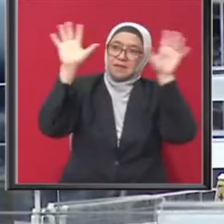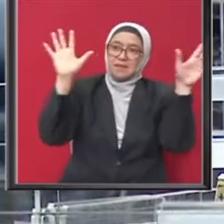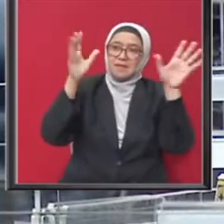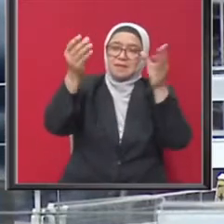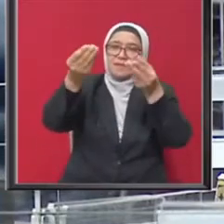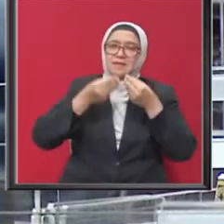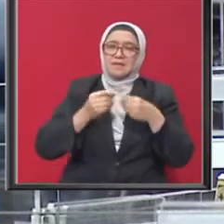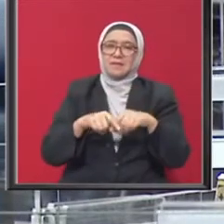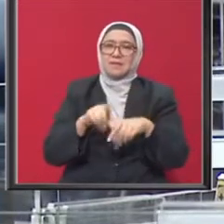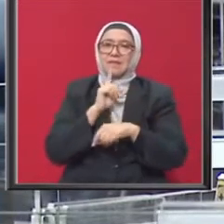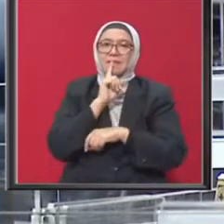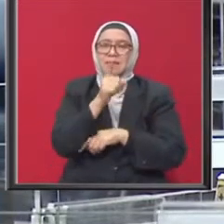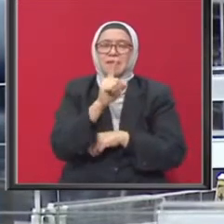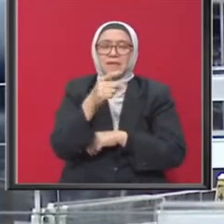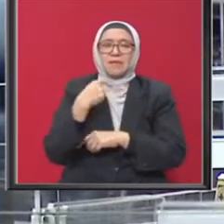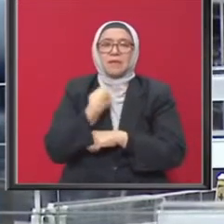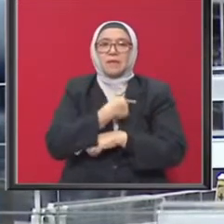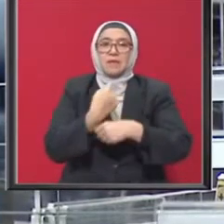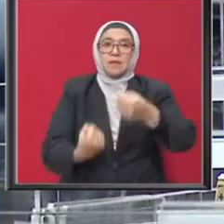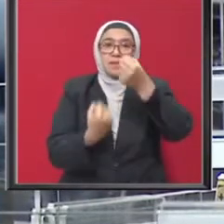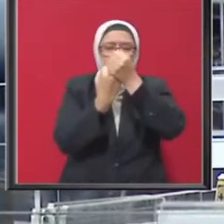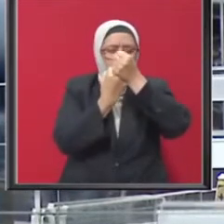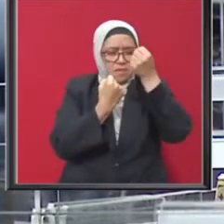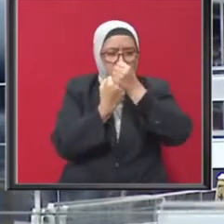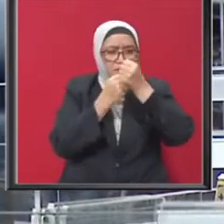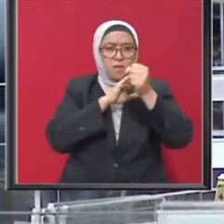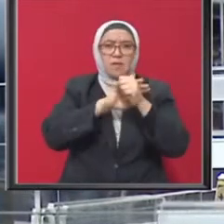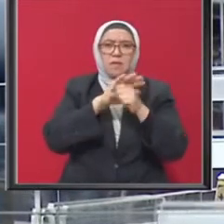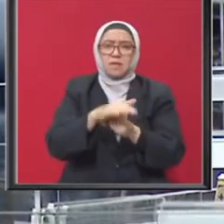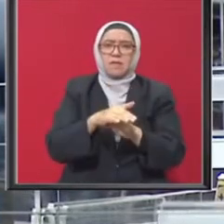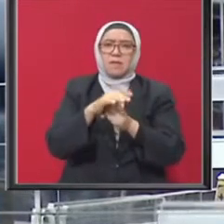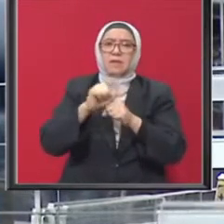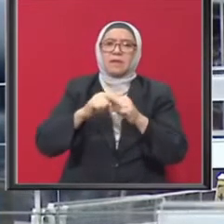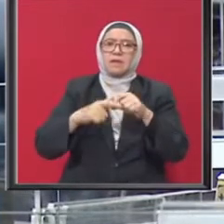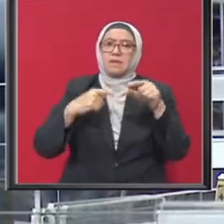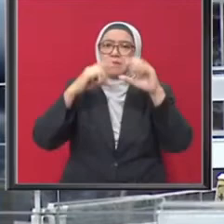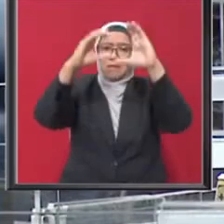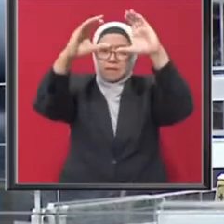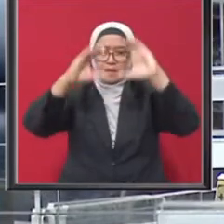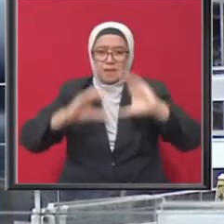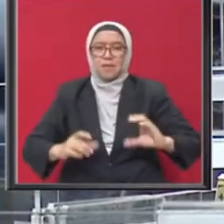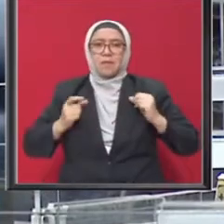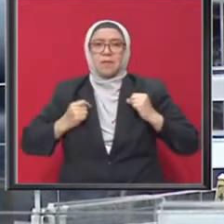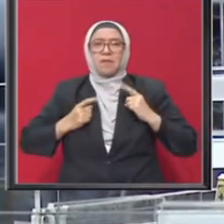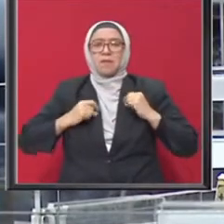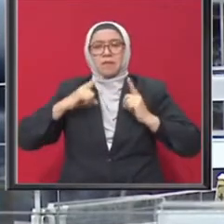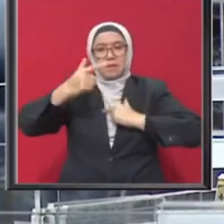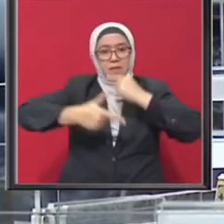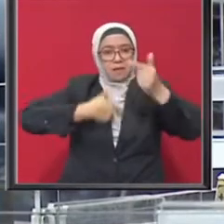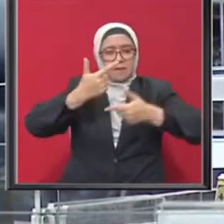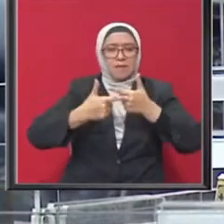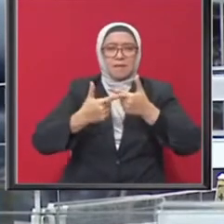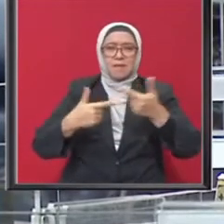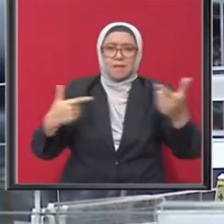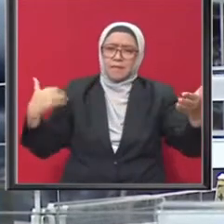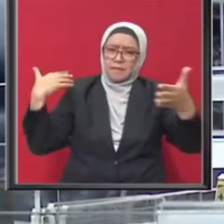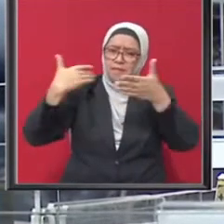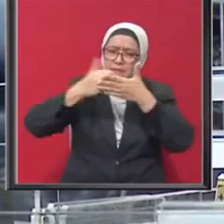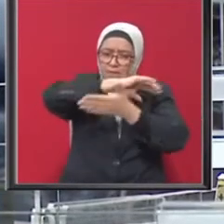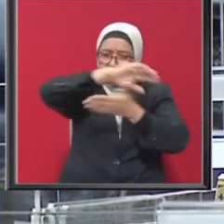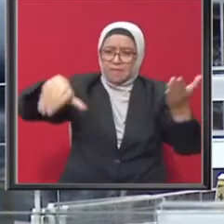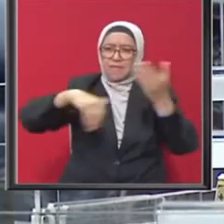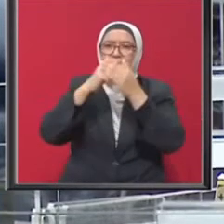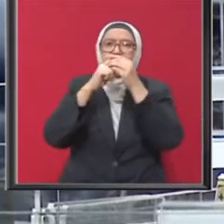tas memangnya kita menyokong penuh langkah atau swasta Andhika dengan hampir semua pasukan sebagaimana disebut tadi